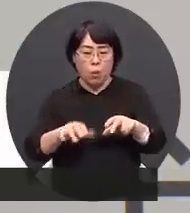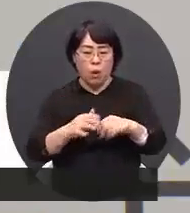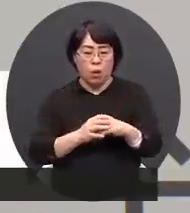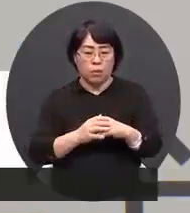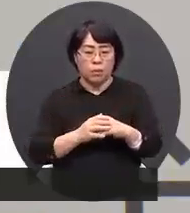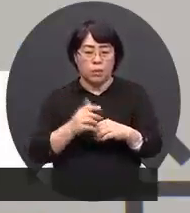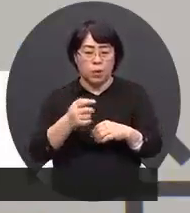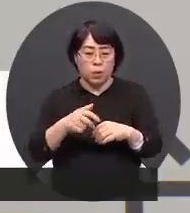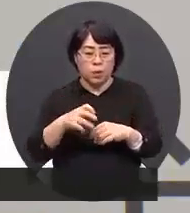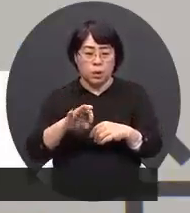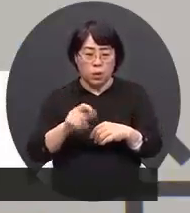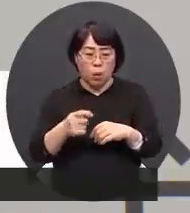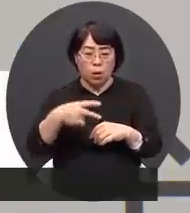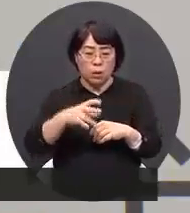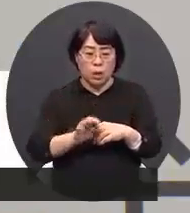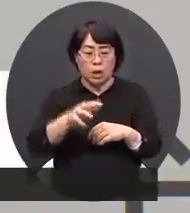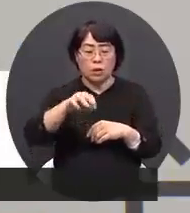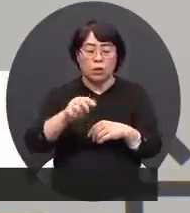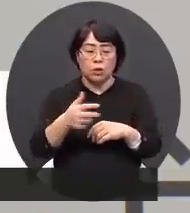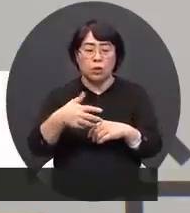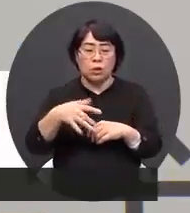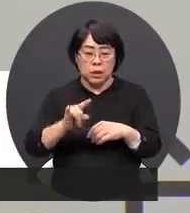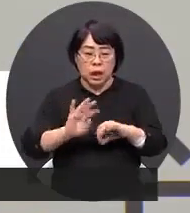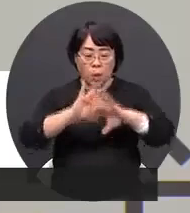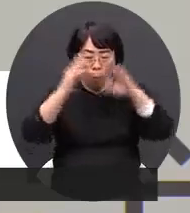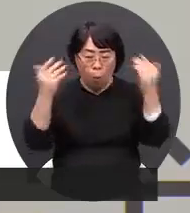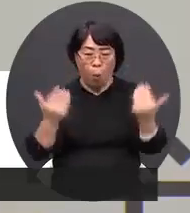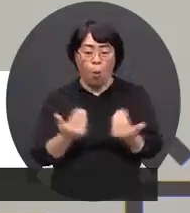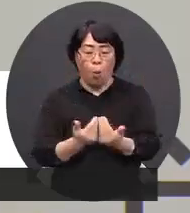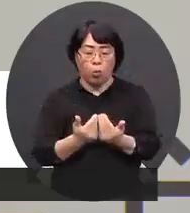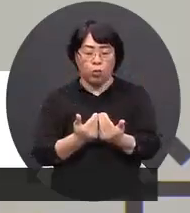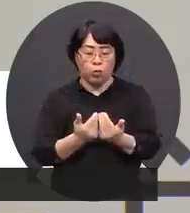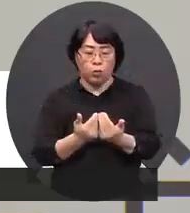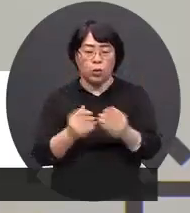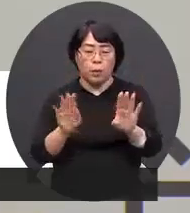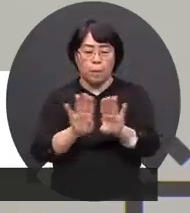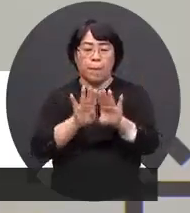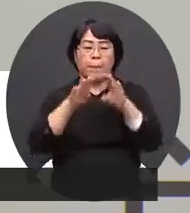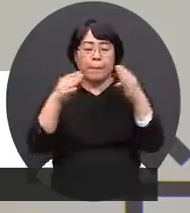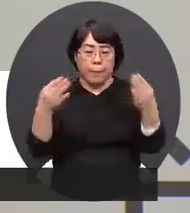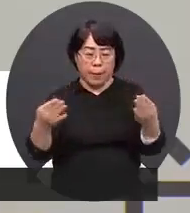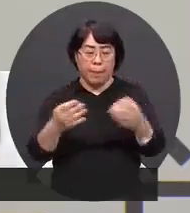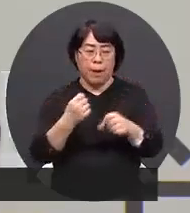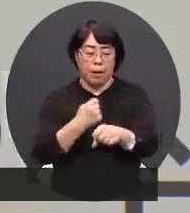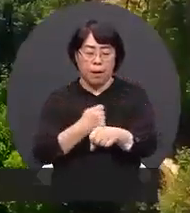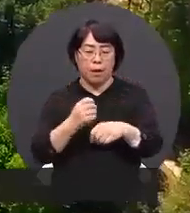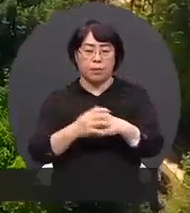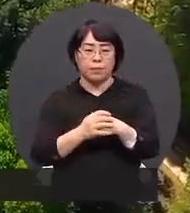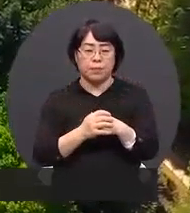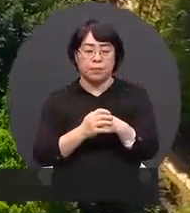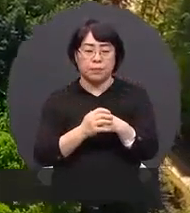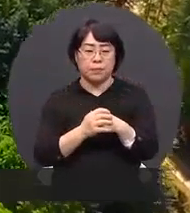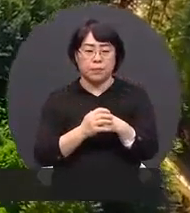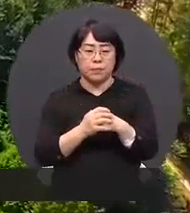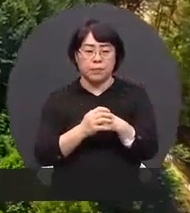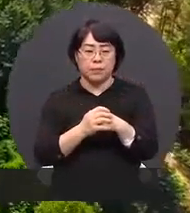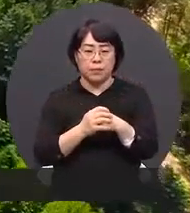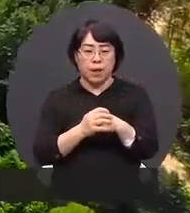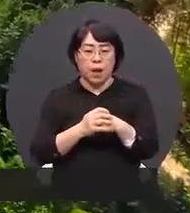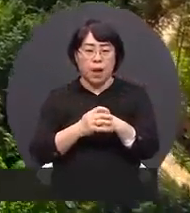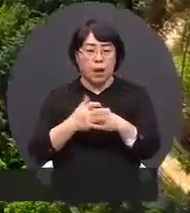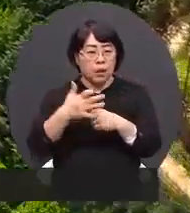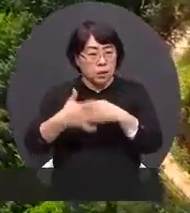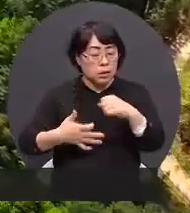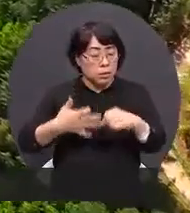원과 창춘 죄를 모두 국민들의 품으로 돌려 드리겠습니다 19년